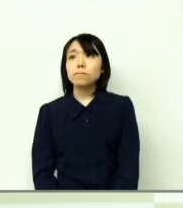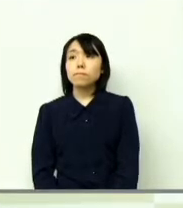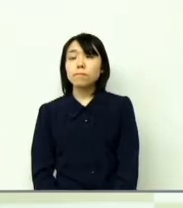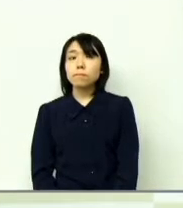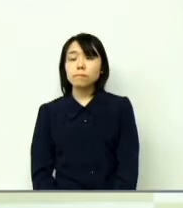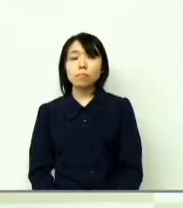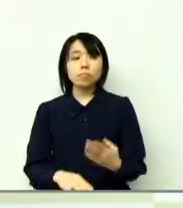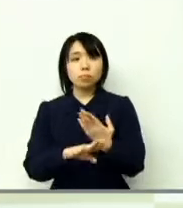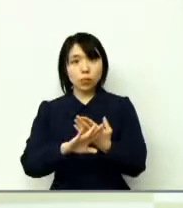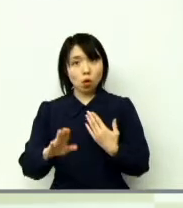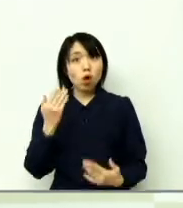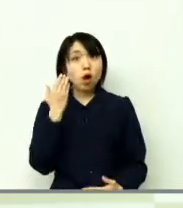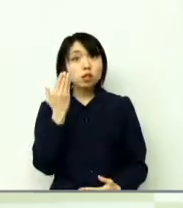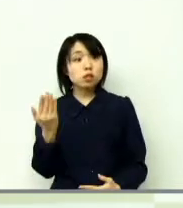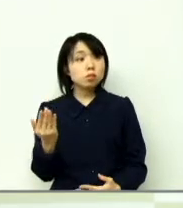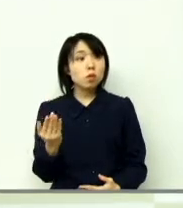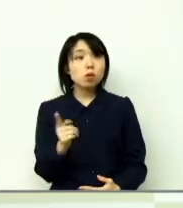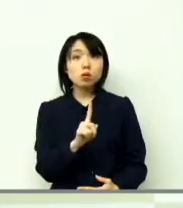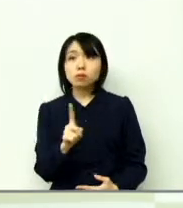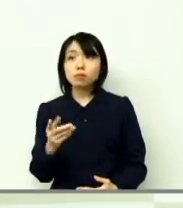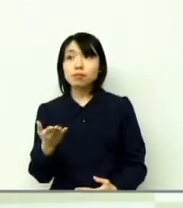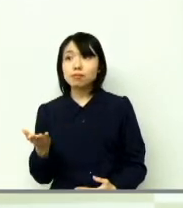他に質問のある者はですかね。